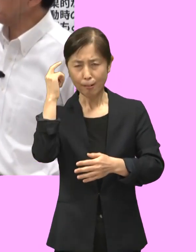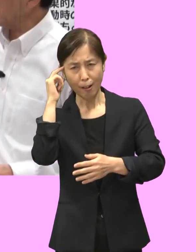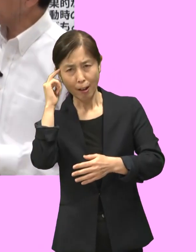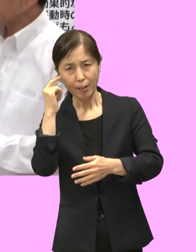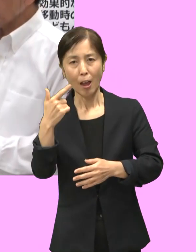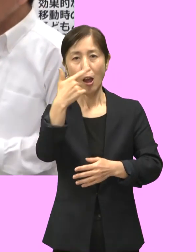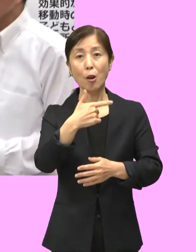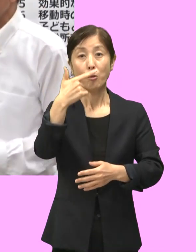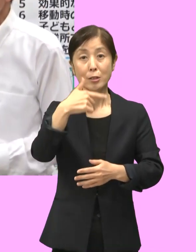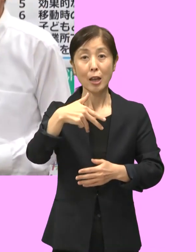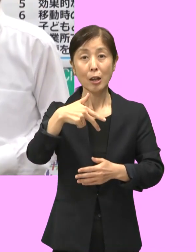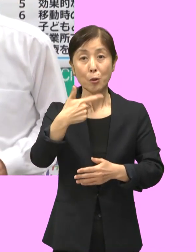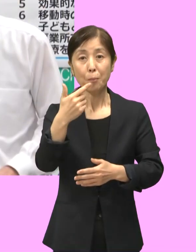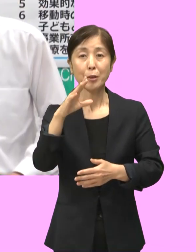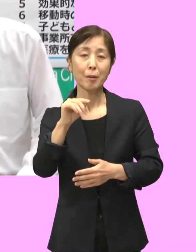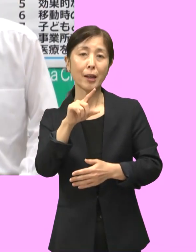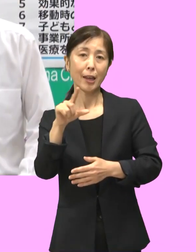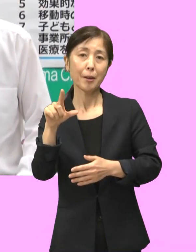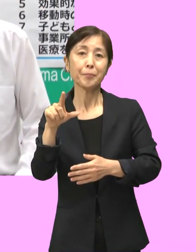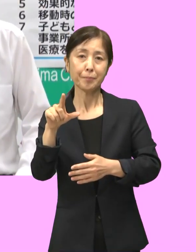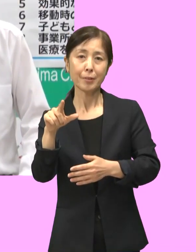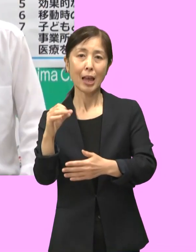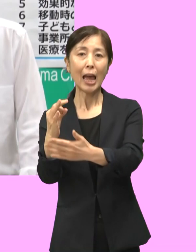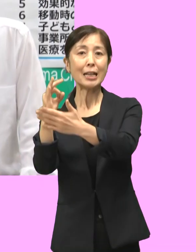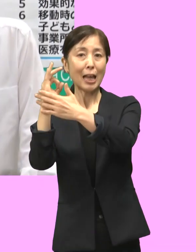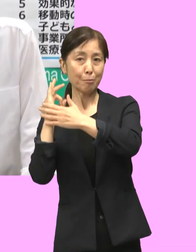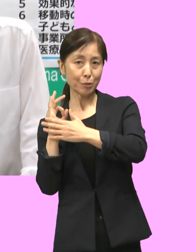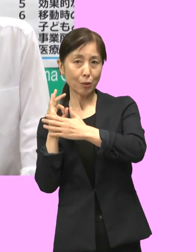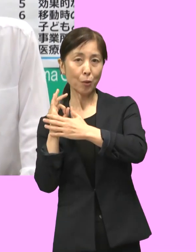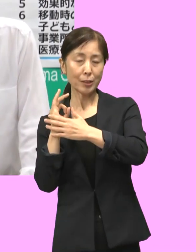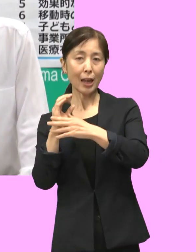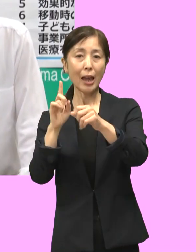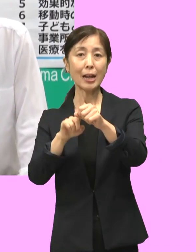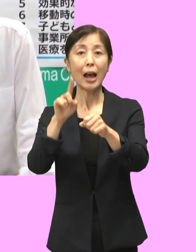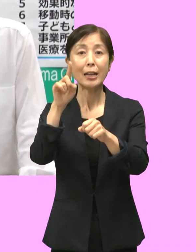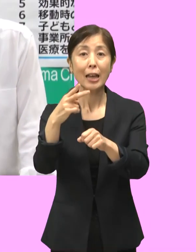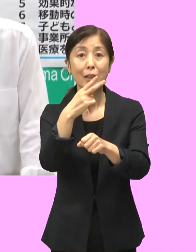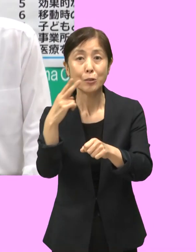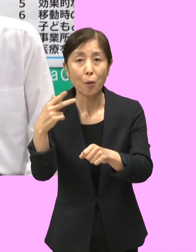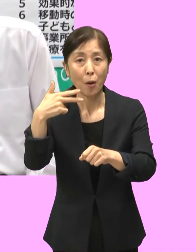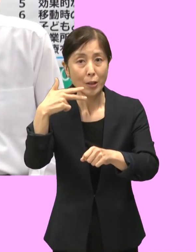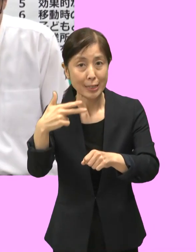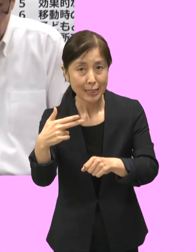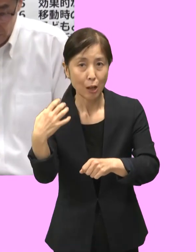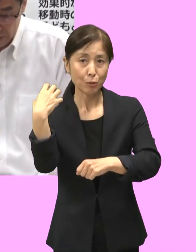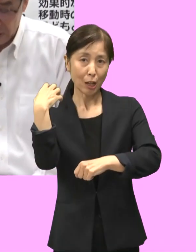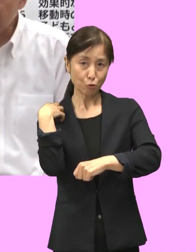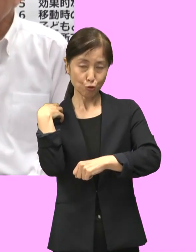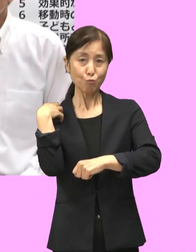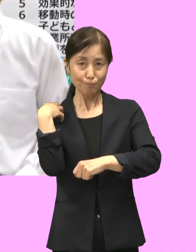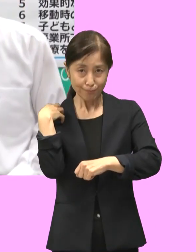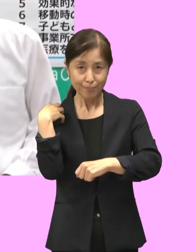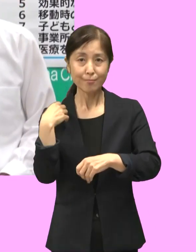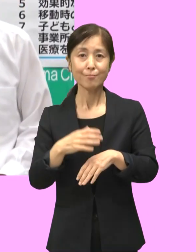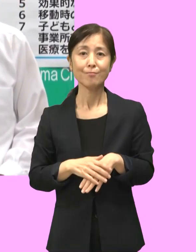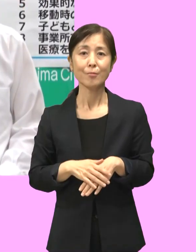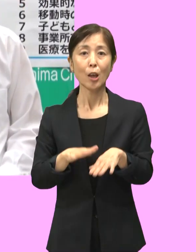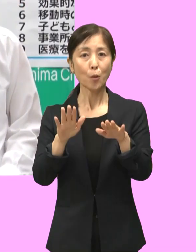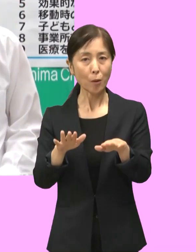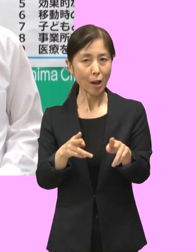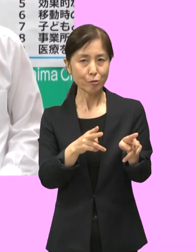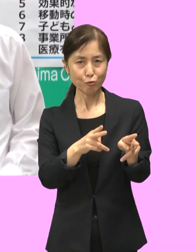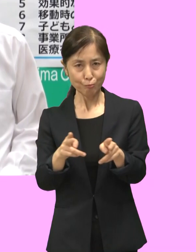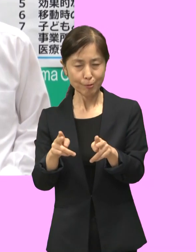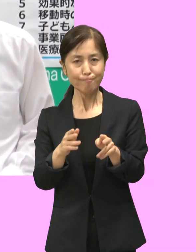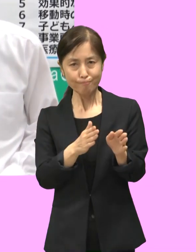に関しては債務負担行為で来年度市が負担をするという前提に立って、今回準備を進め